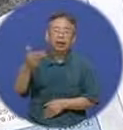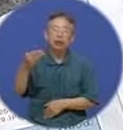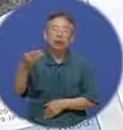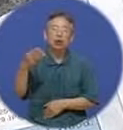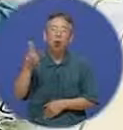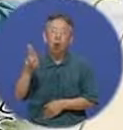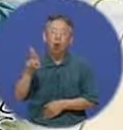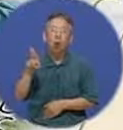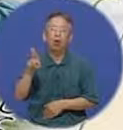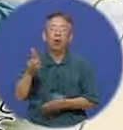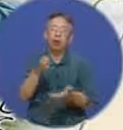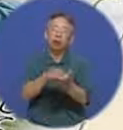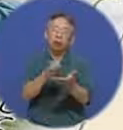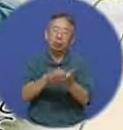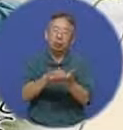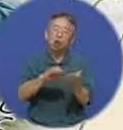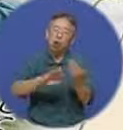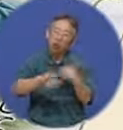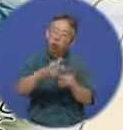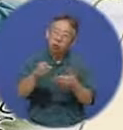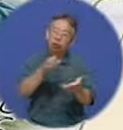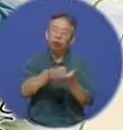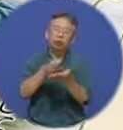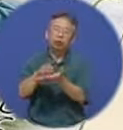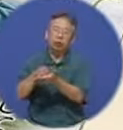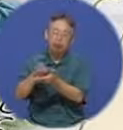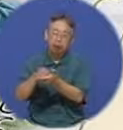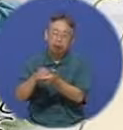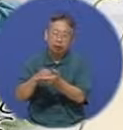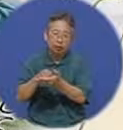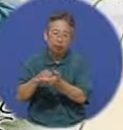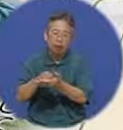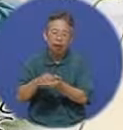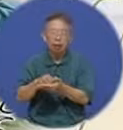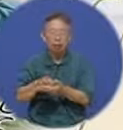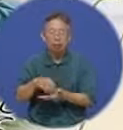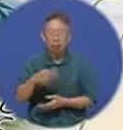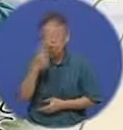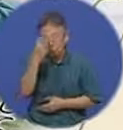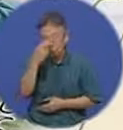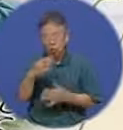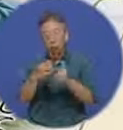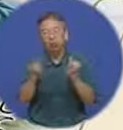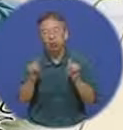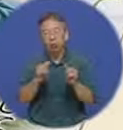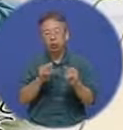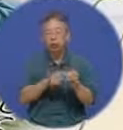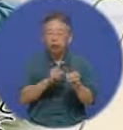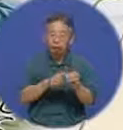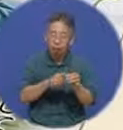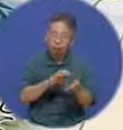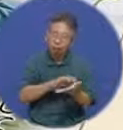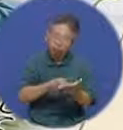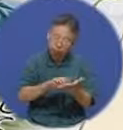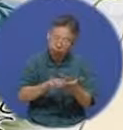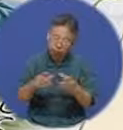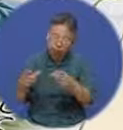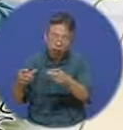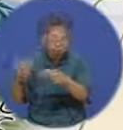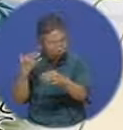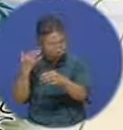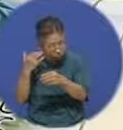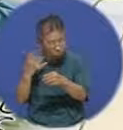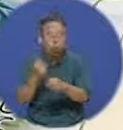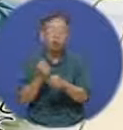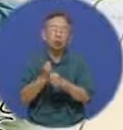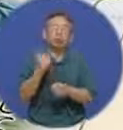からのお知らせやいろいろな情報が満載です。視覚に障害のある方のために点字版とカセットテープ版の県民の友も制作